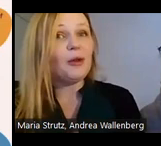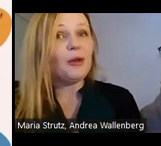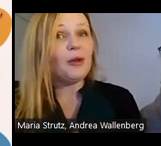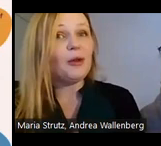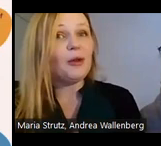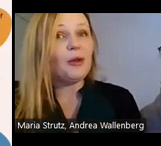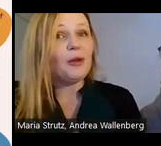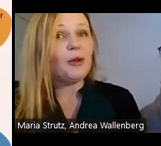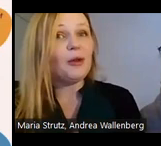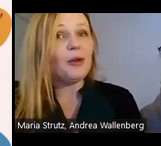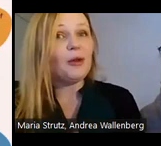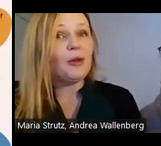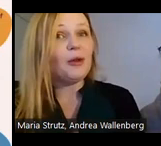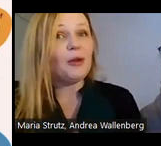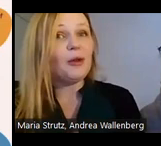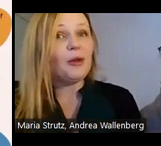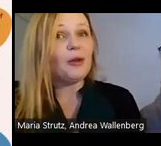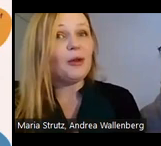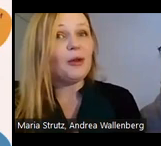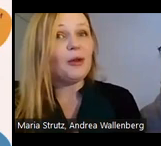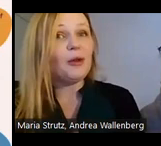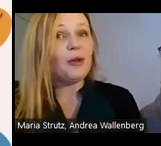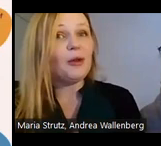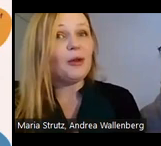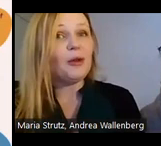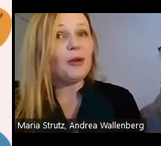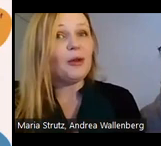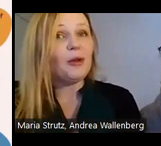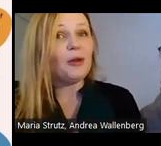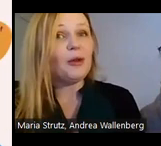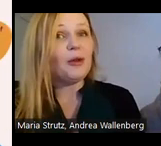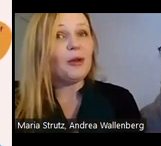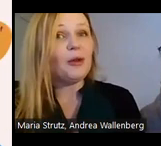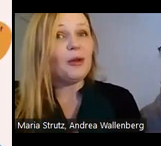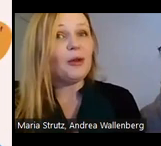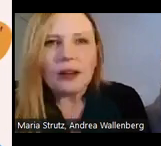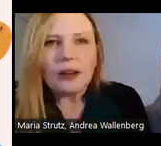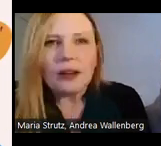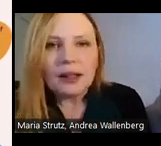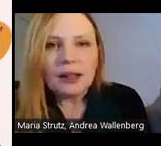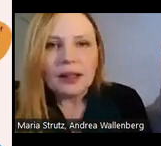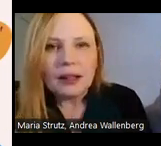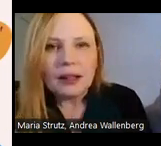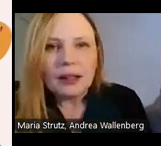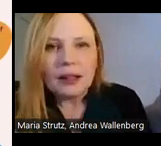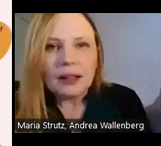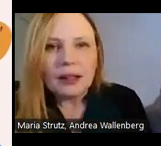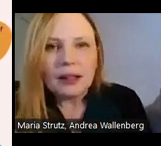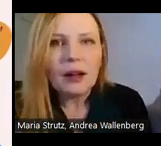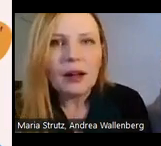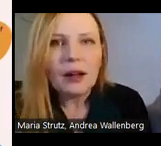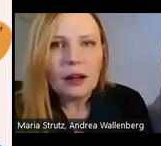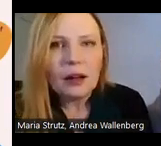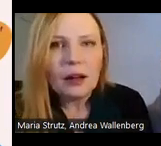utifrån samspelsperspektiv. Nu laggar det väldigt mycket från er. Maria och lite Andrea. Lite såg vi.